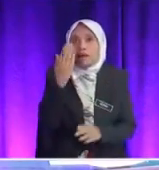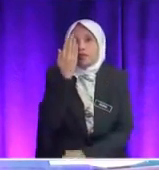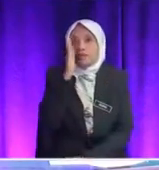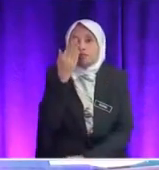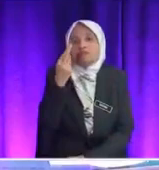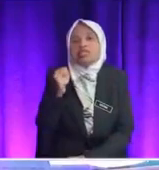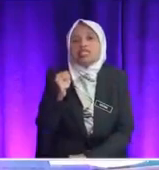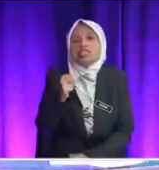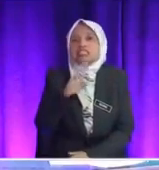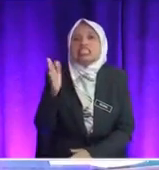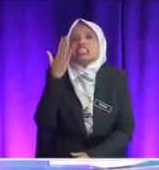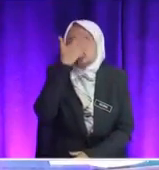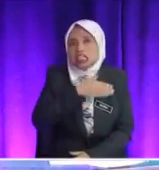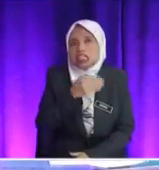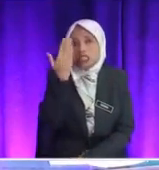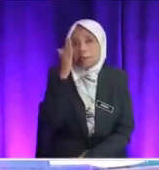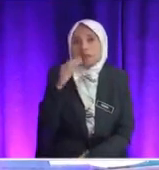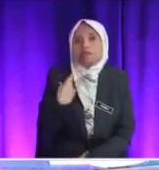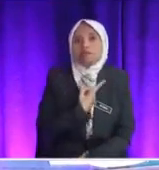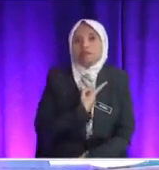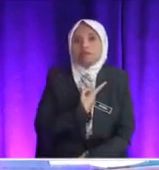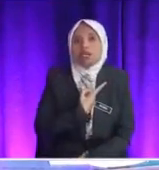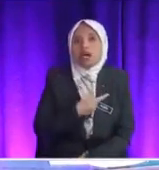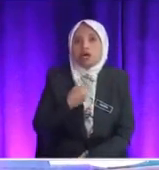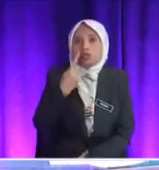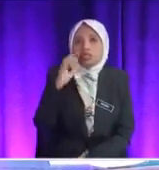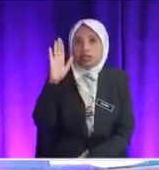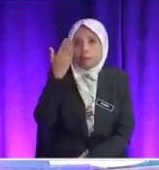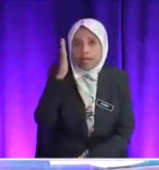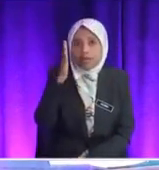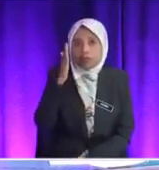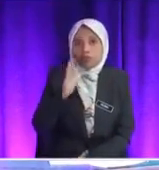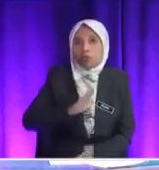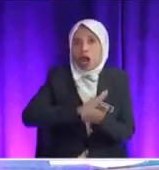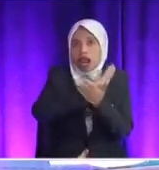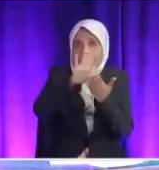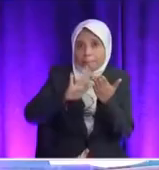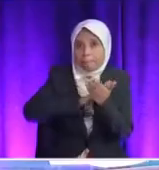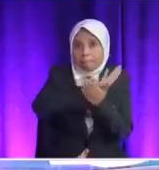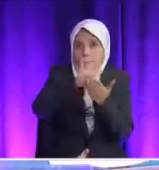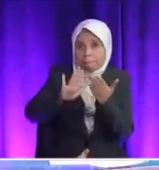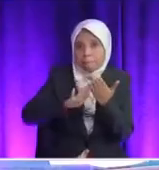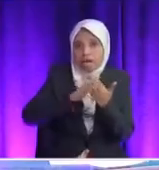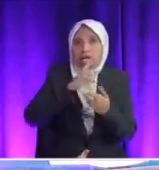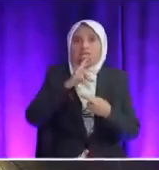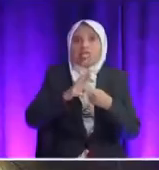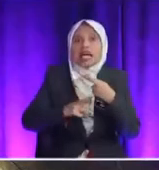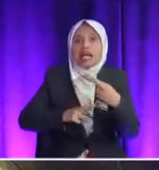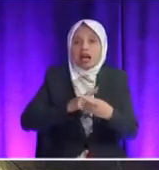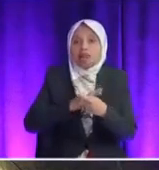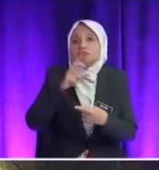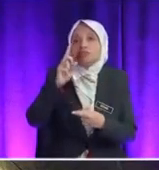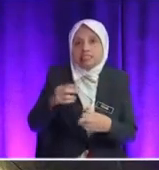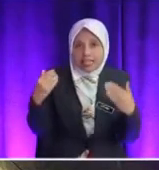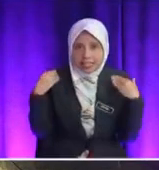mencekam di UK dan ketiga ini adalah cermin untuk menghadap Taya kendaraan kita tadi lah oh ya begini